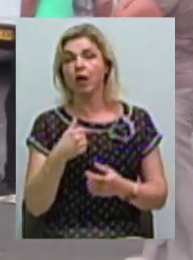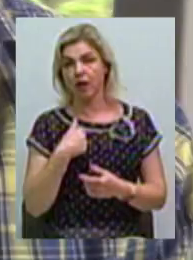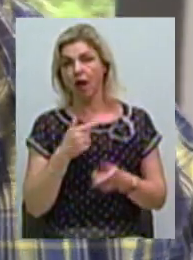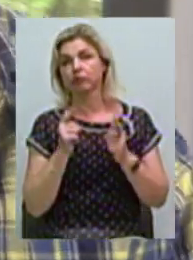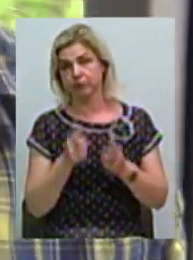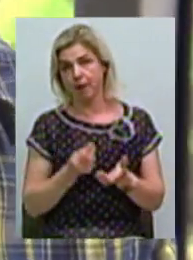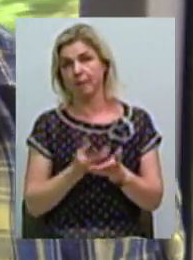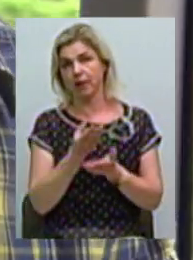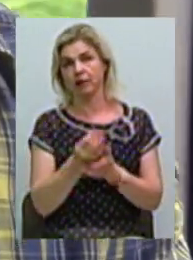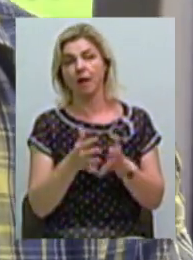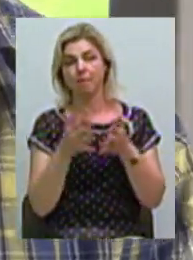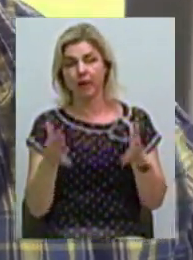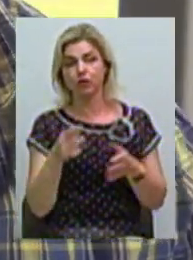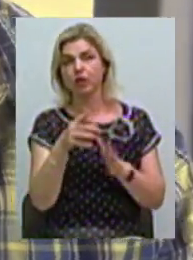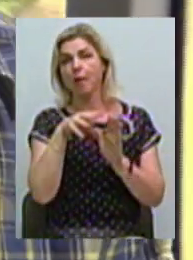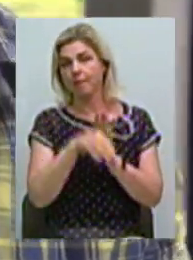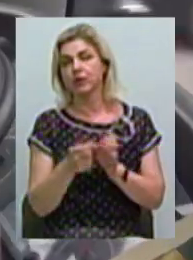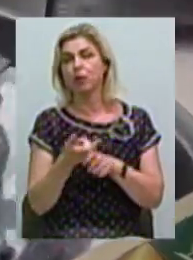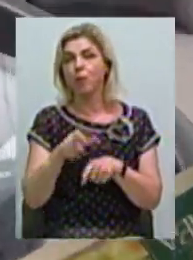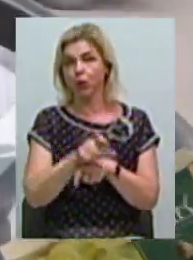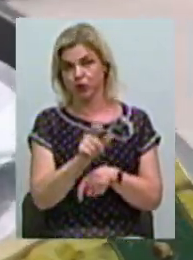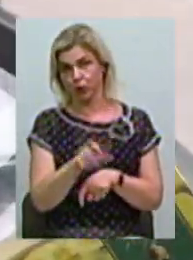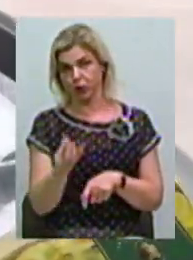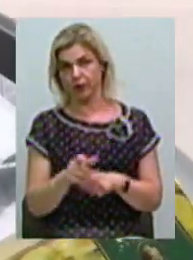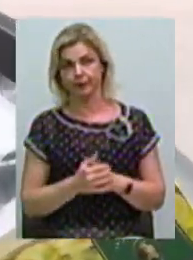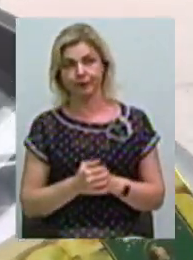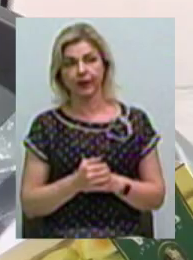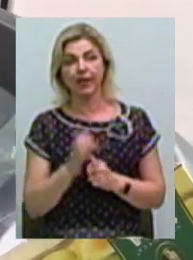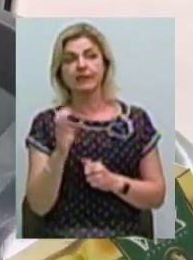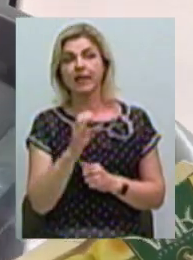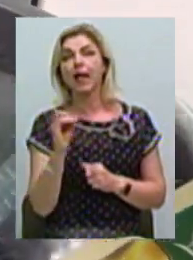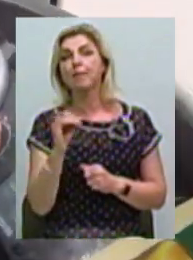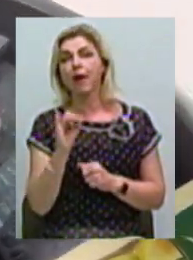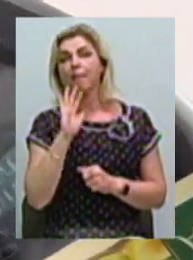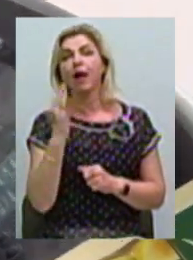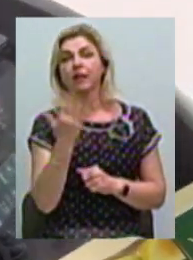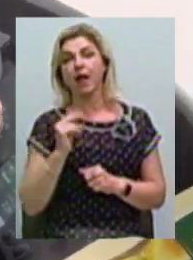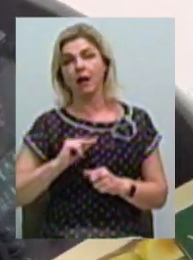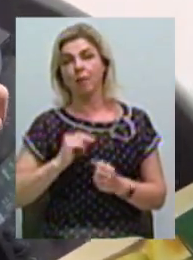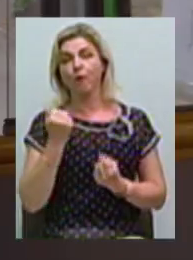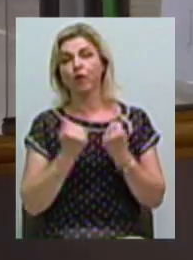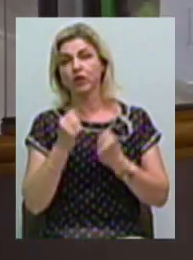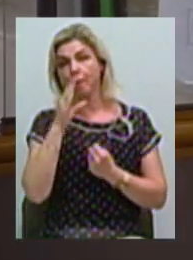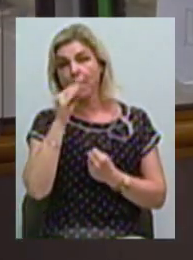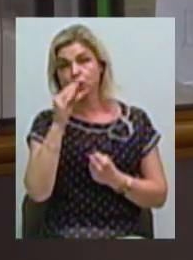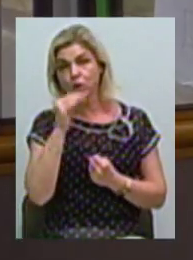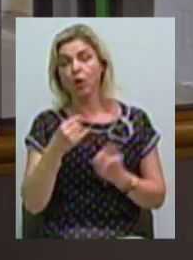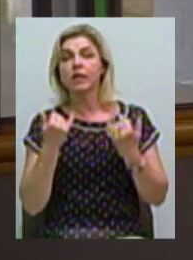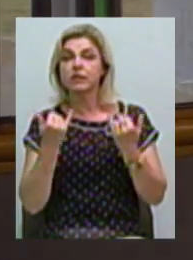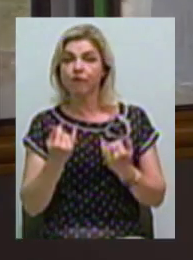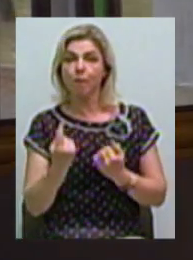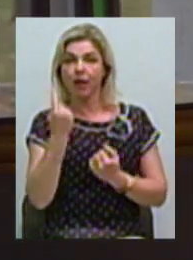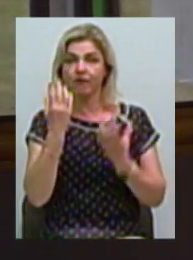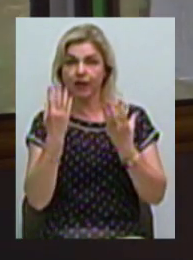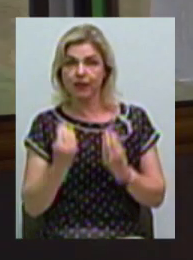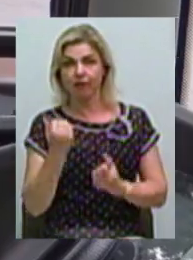більше. В цей автобус вміститься більше людей. Сергій Іпатенко 5 років працював водієм маршрутного таксі. Сьогодні перший день